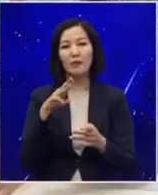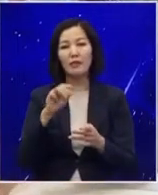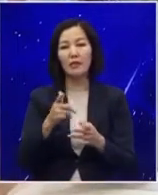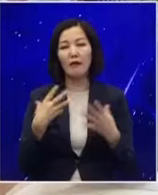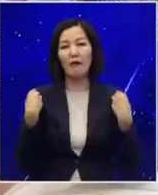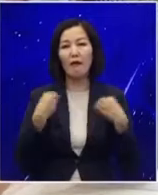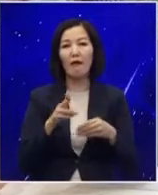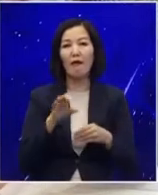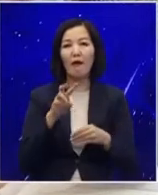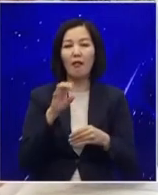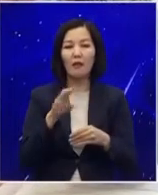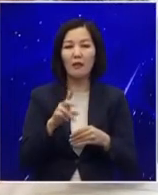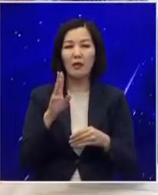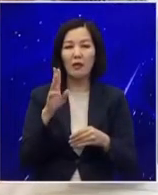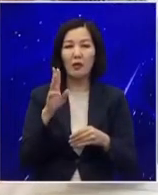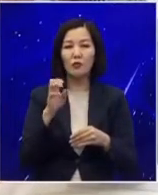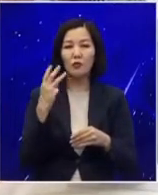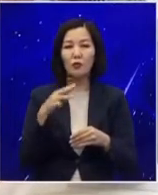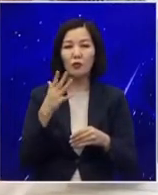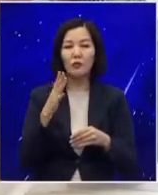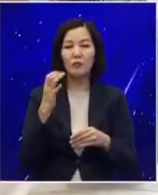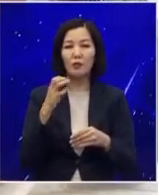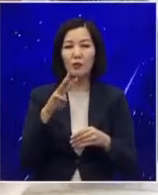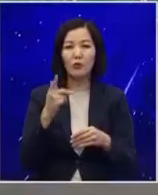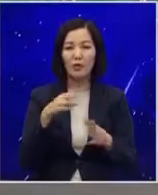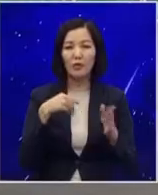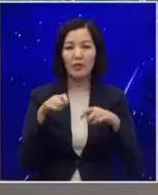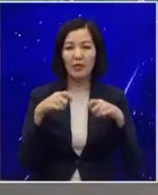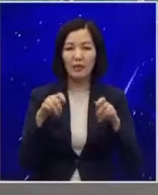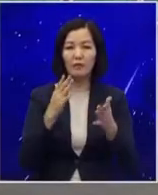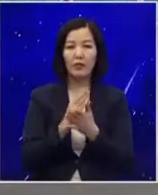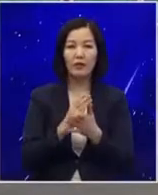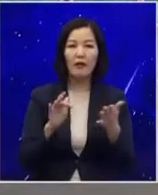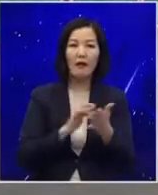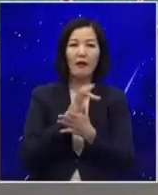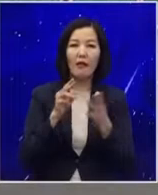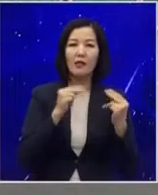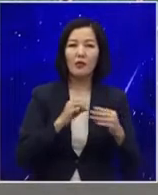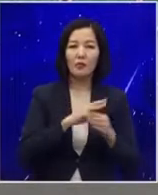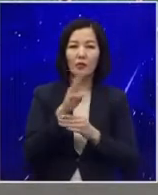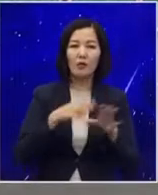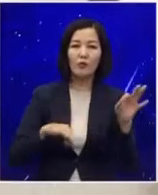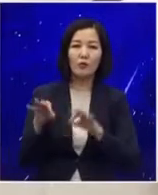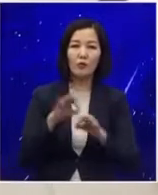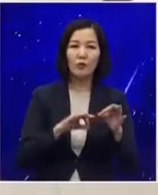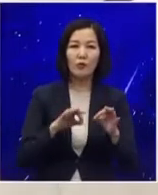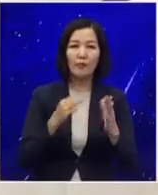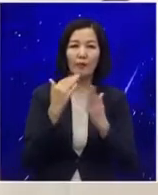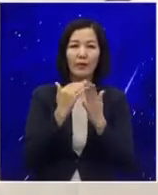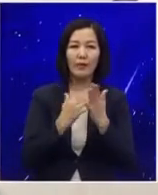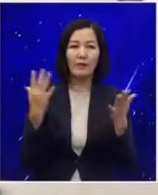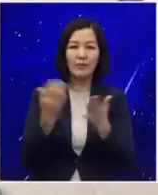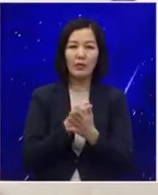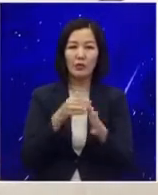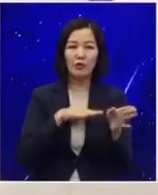халаттар 335-550 теңге аралығында. Кеншілер шаһарында жұмыспен қамтудың жол картасы бағдарламасы сәтті